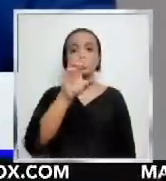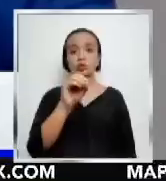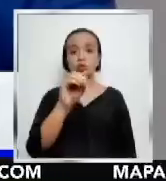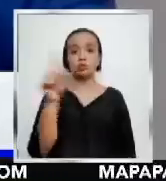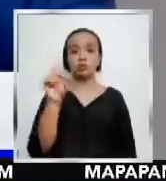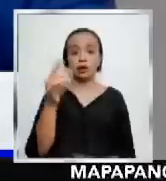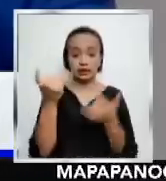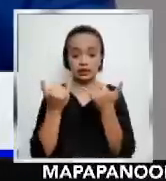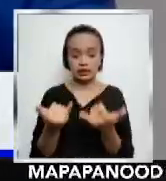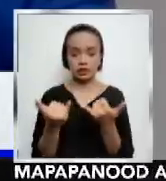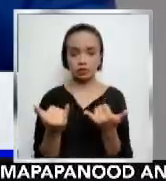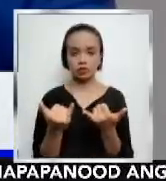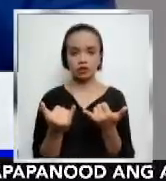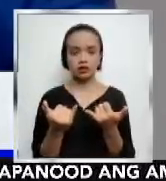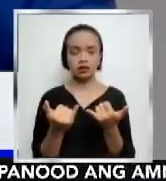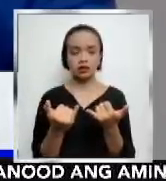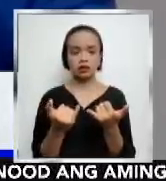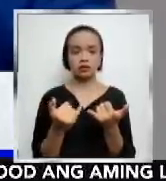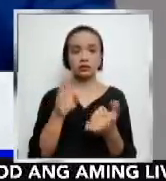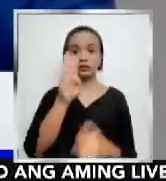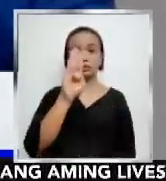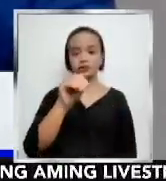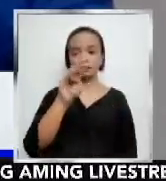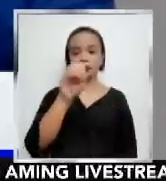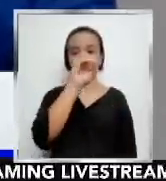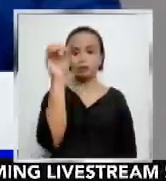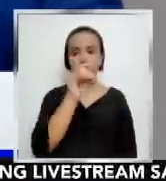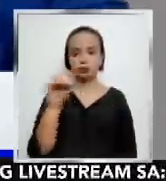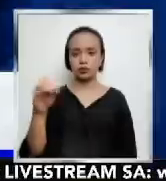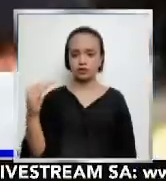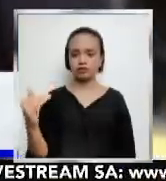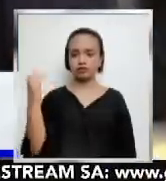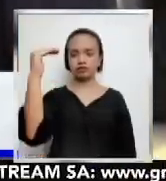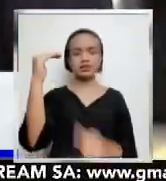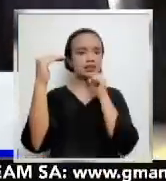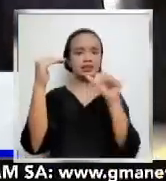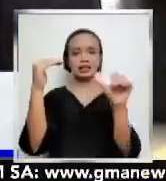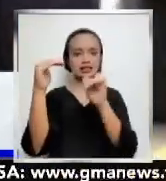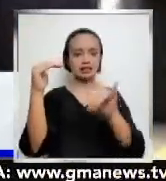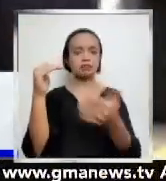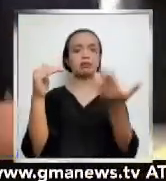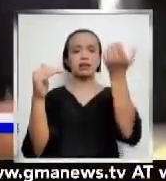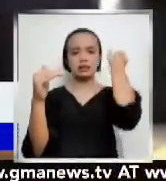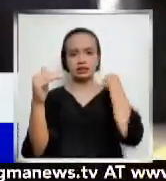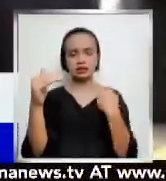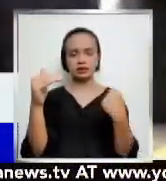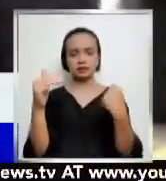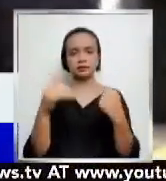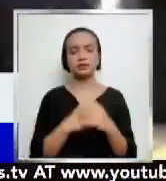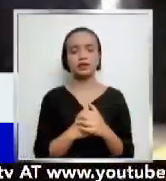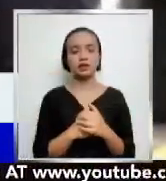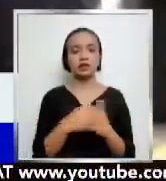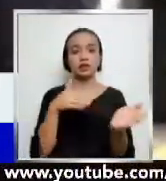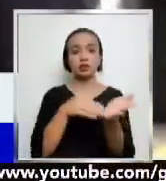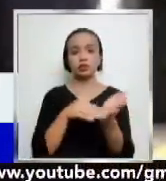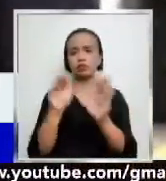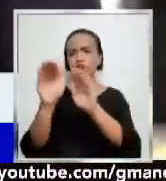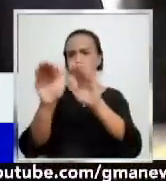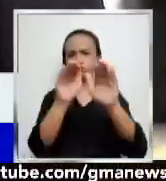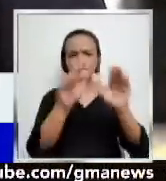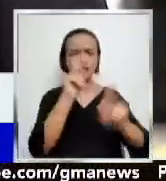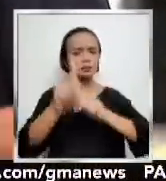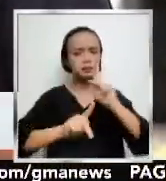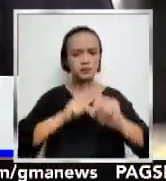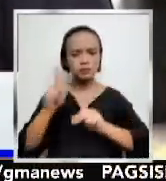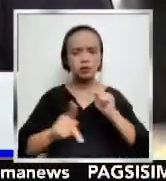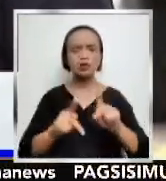are 14% higher than that of last year. Patuloy ang panawagan ng mga doktor sa ating mga kababayan, umiwas